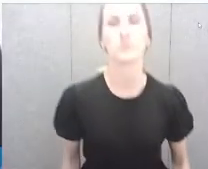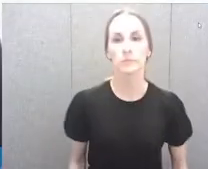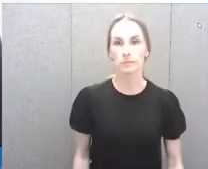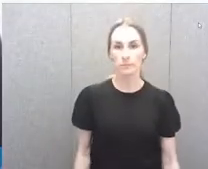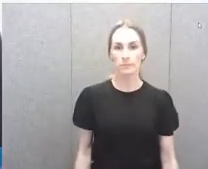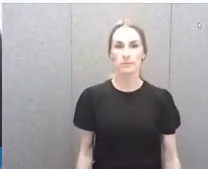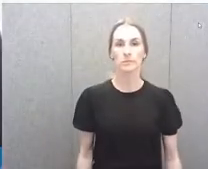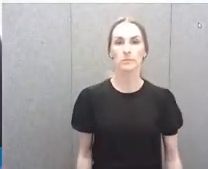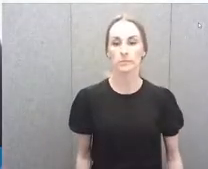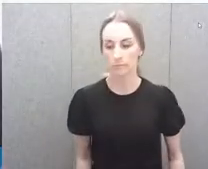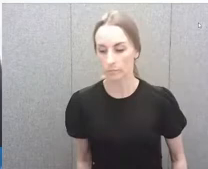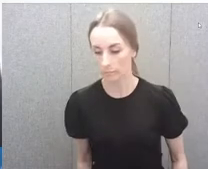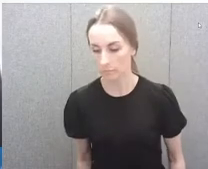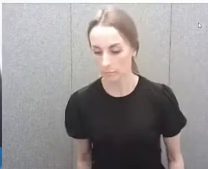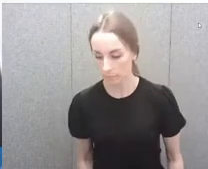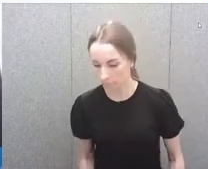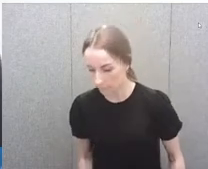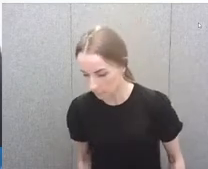предоставлю слово.